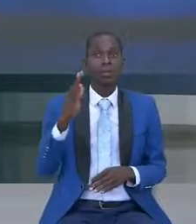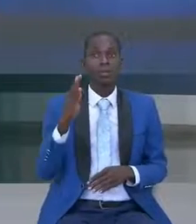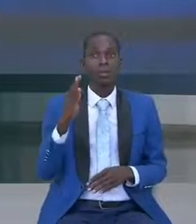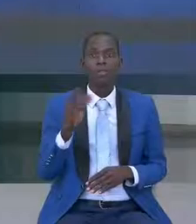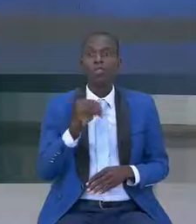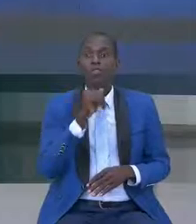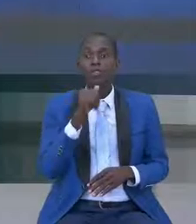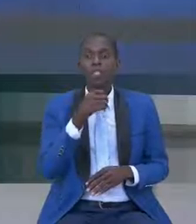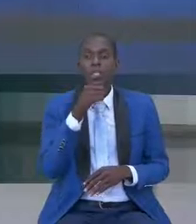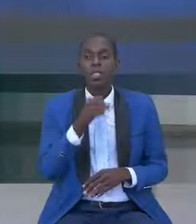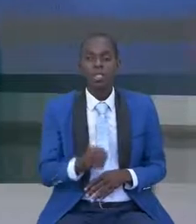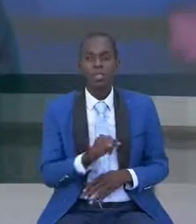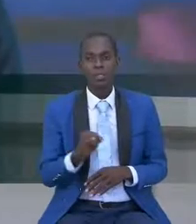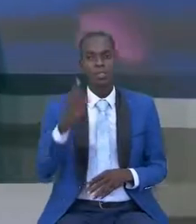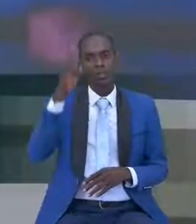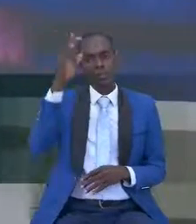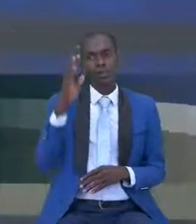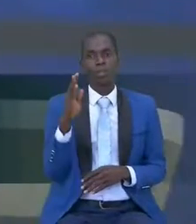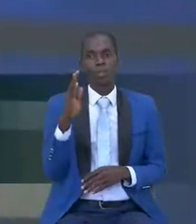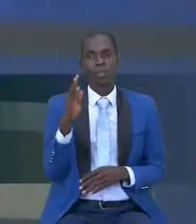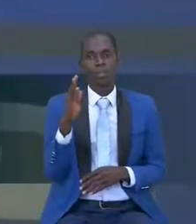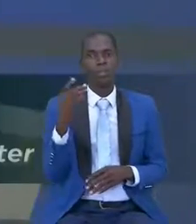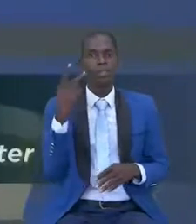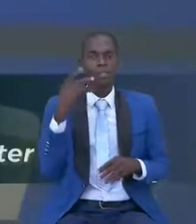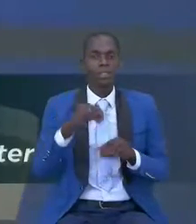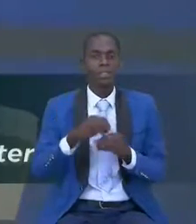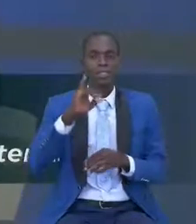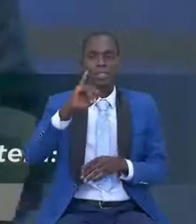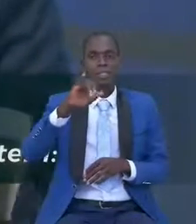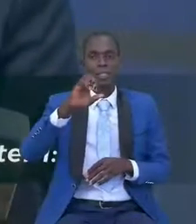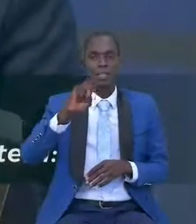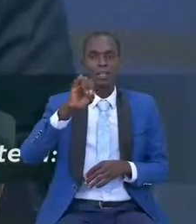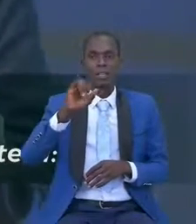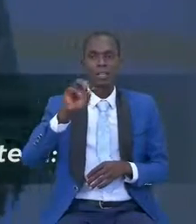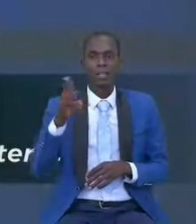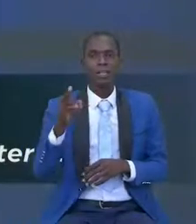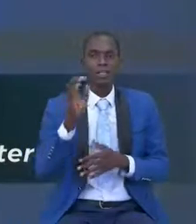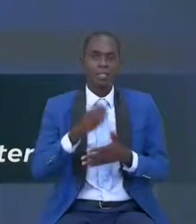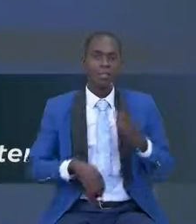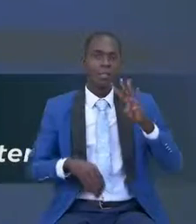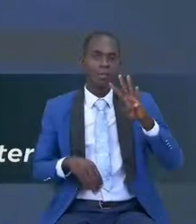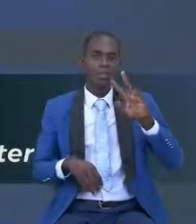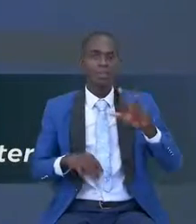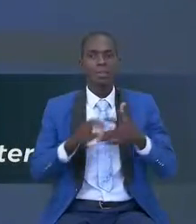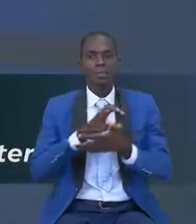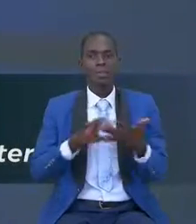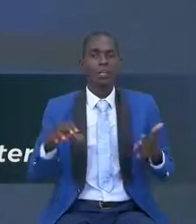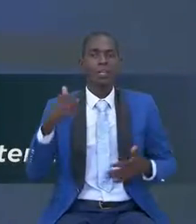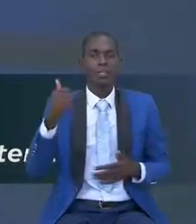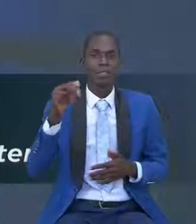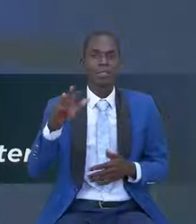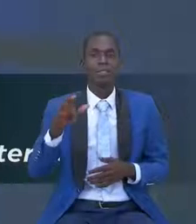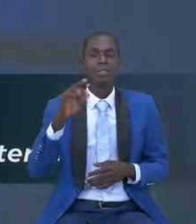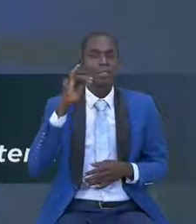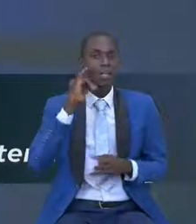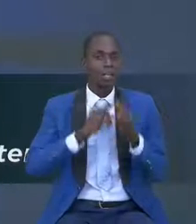Éternel. Ésaïe 43. Verset 13, Ésaïe